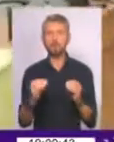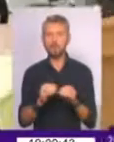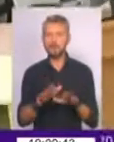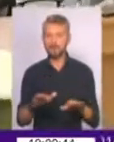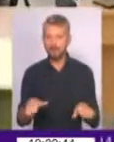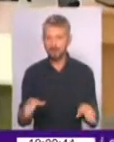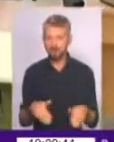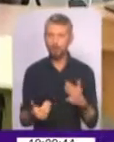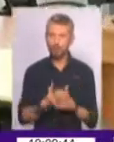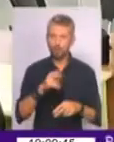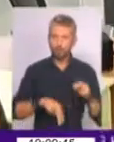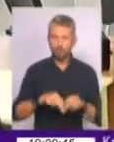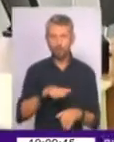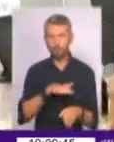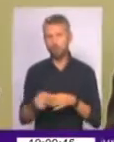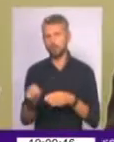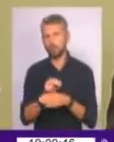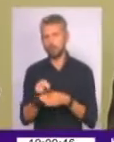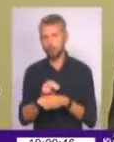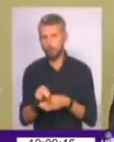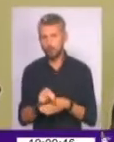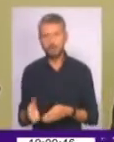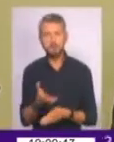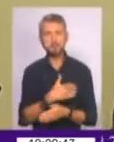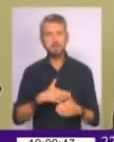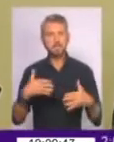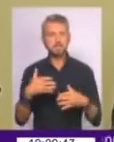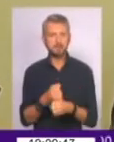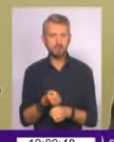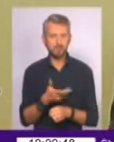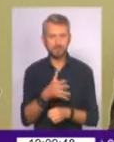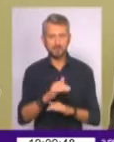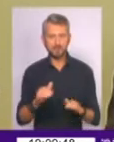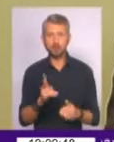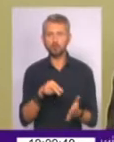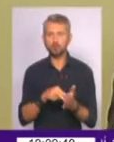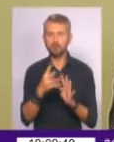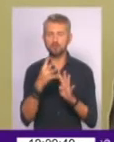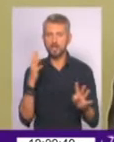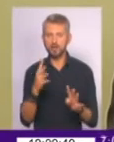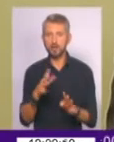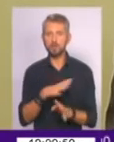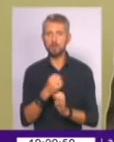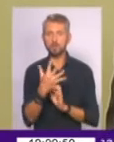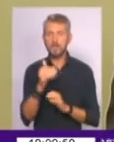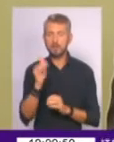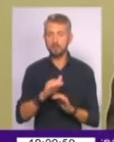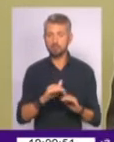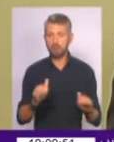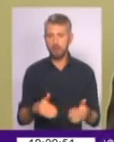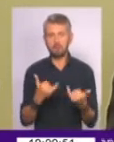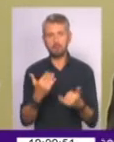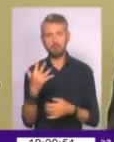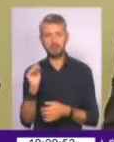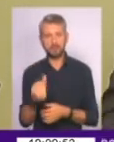як новозбудованих, так і повністю відреконструйованих. Ми зменшили кількість дітей, які стоять в черзі, з 15 тисяч дітей до